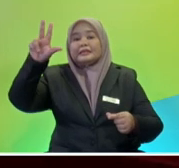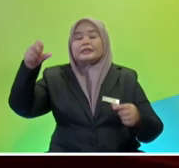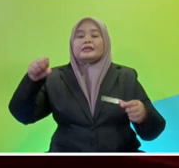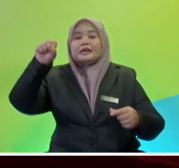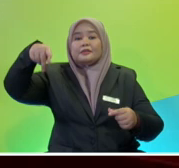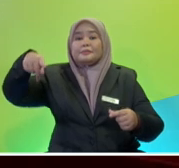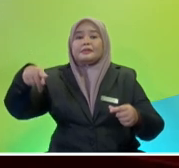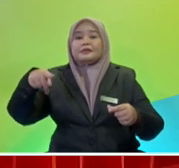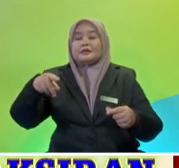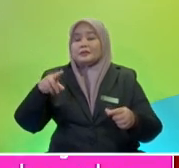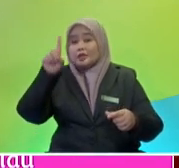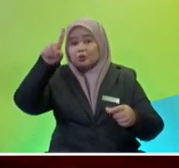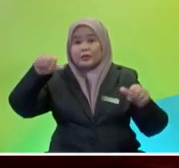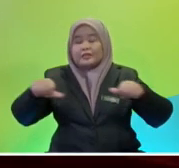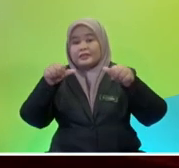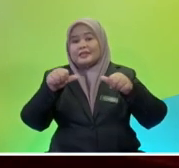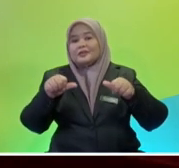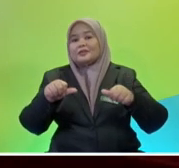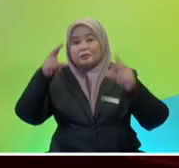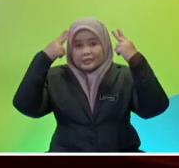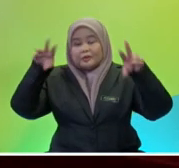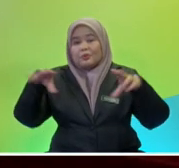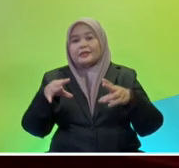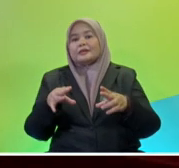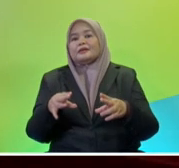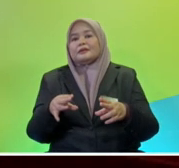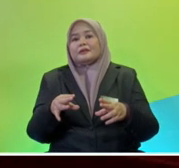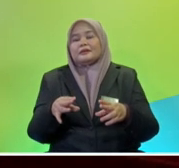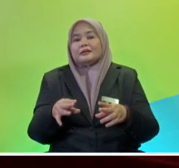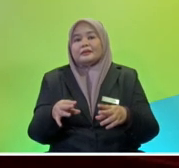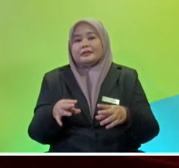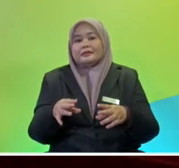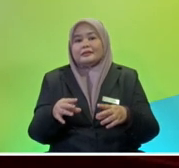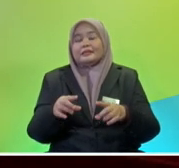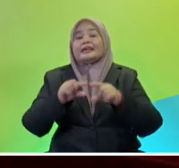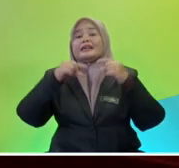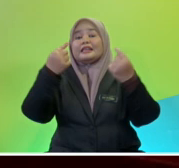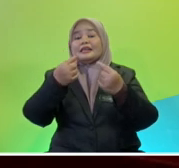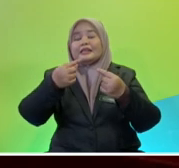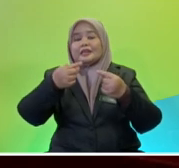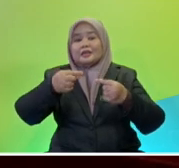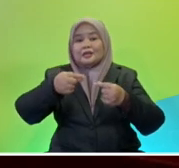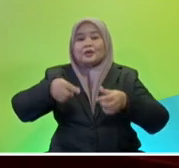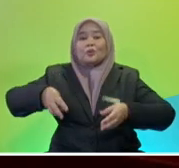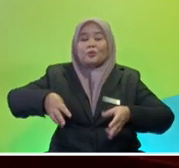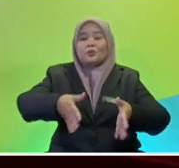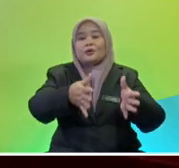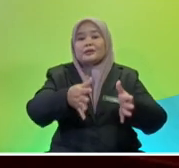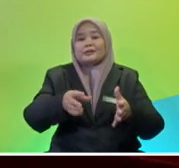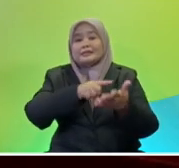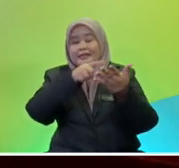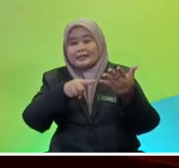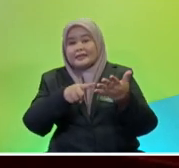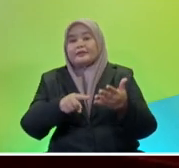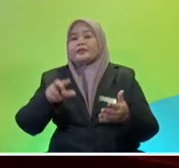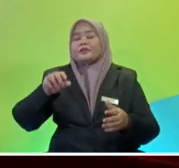satu activity apa saja buat yaitu gallery work zakat ah Ustadz guna 3 kaidah pencak